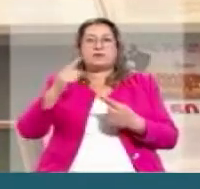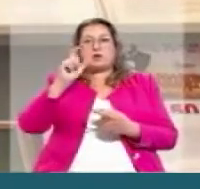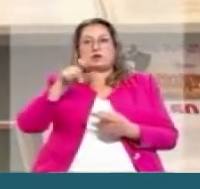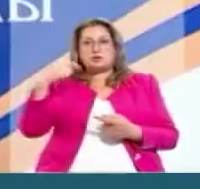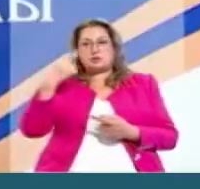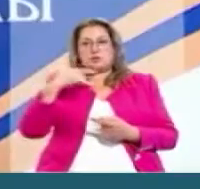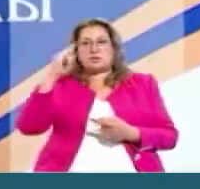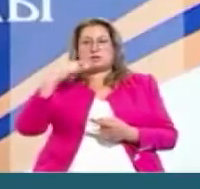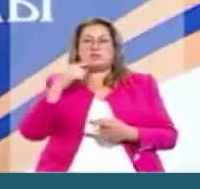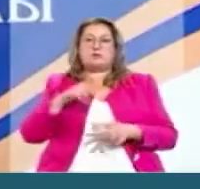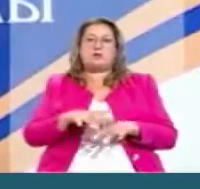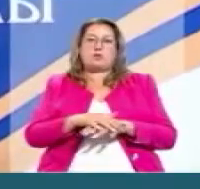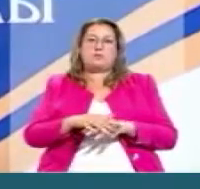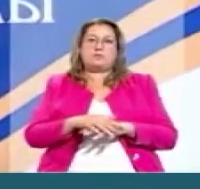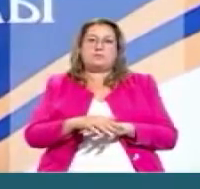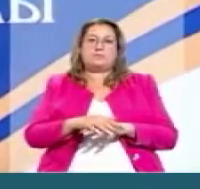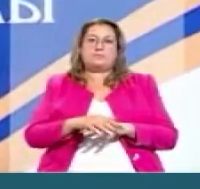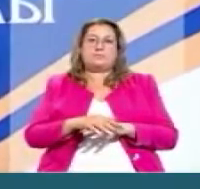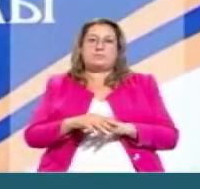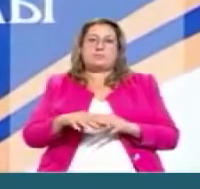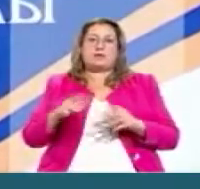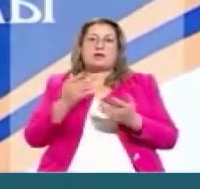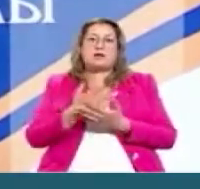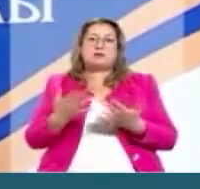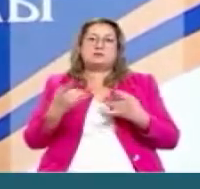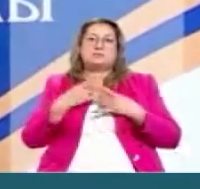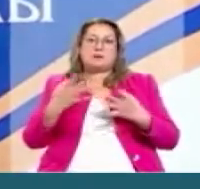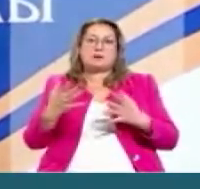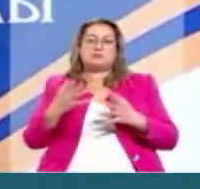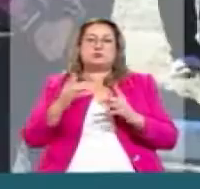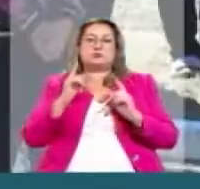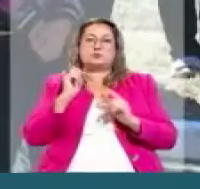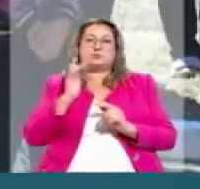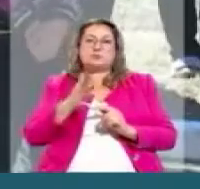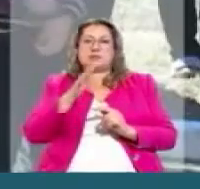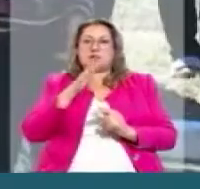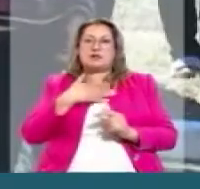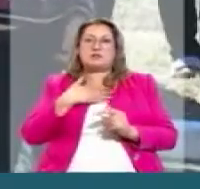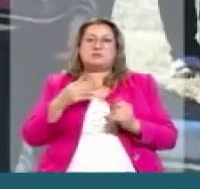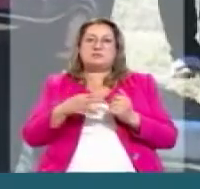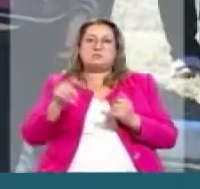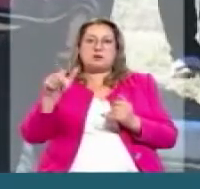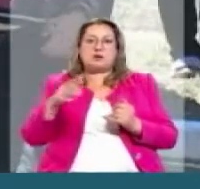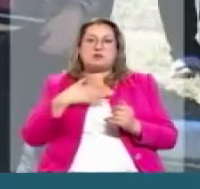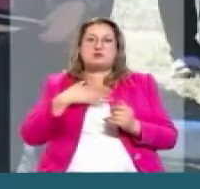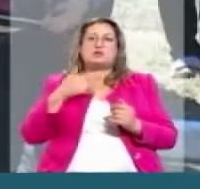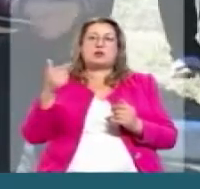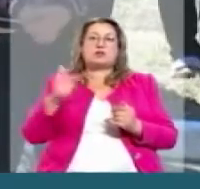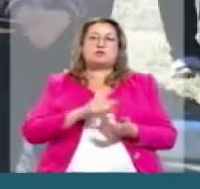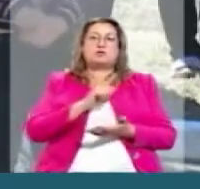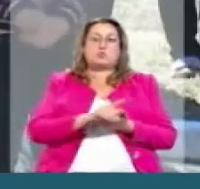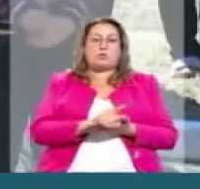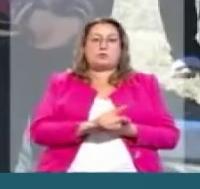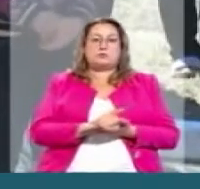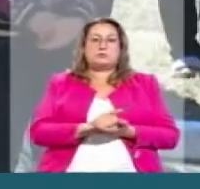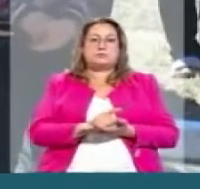документі қойылған. Қазақ халқының маңдайына біткен біртуар тұлғаның мерейтойын әлем елдері атап өтіп жатыр. Жерлесіміздің 150 жылдығын жан-жақты әспеттеу біздің